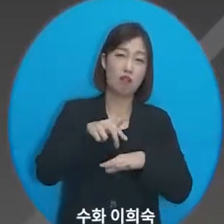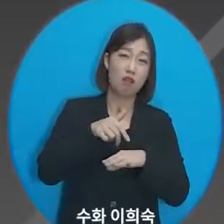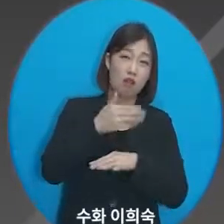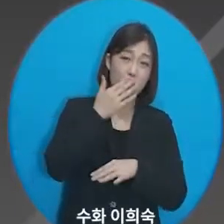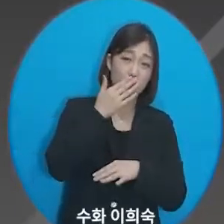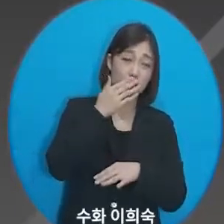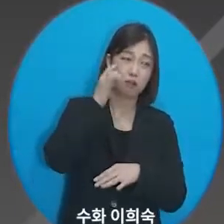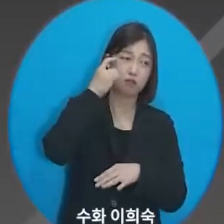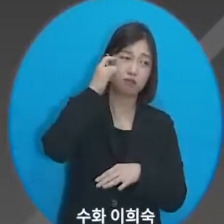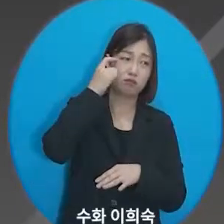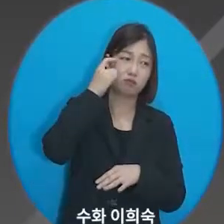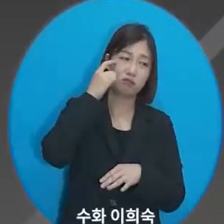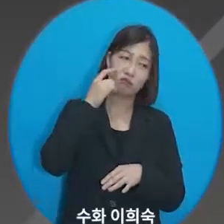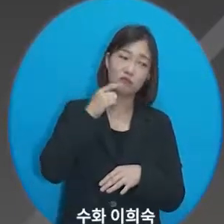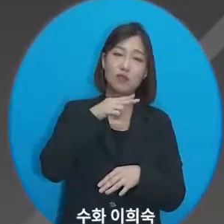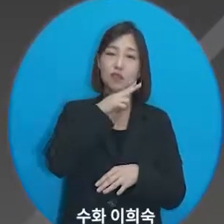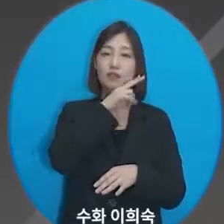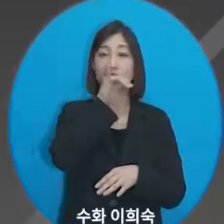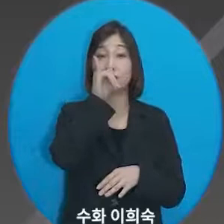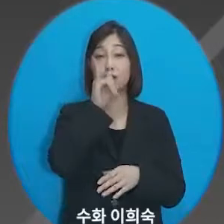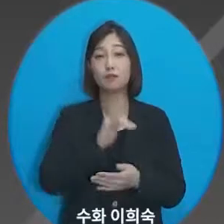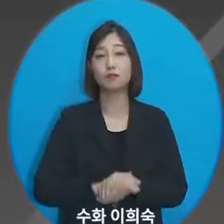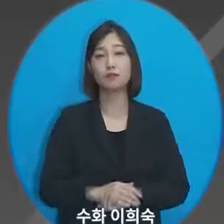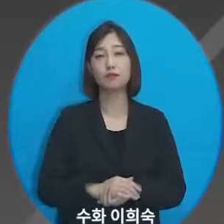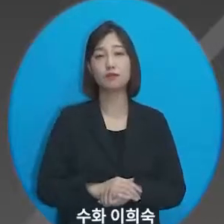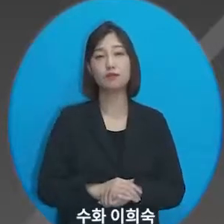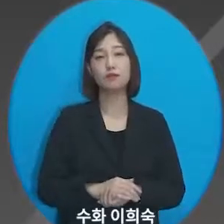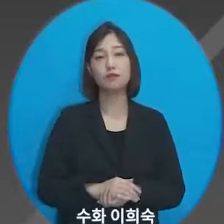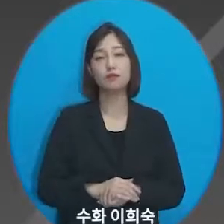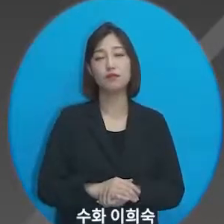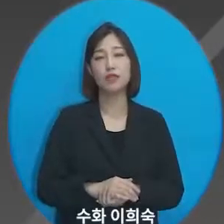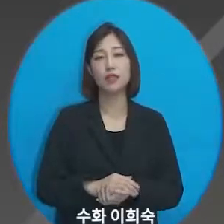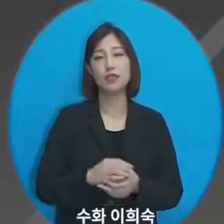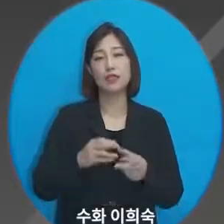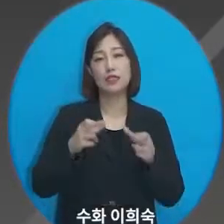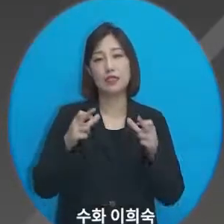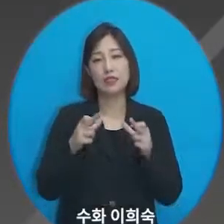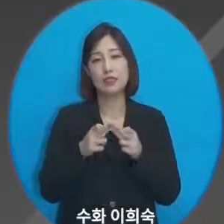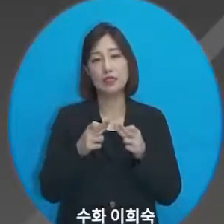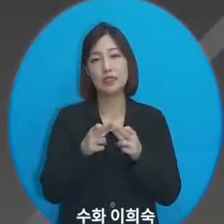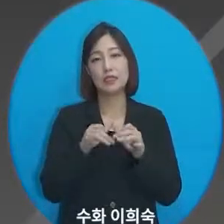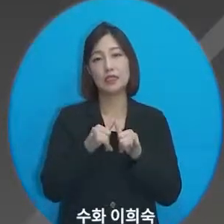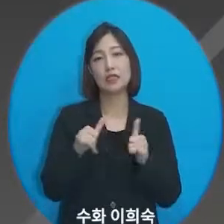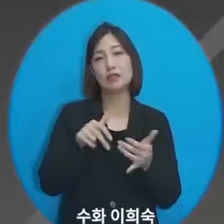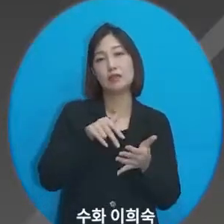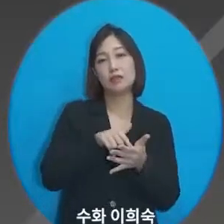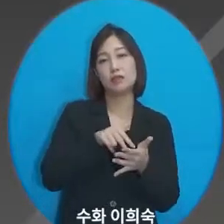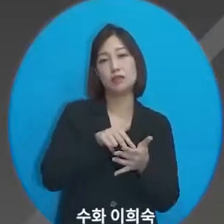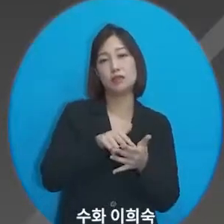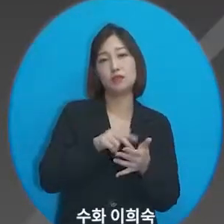돼요. 859km 중에 일부 부분에 대해서는 장애인분들도 같이 가족들과 이용할